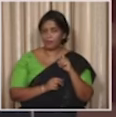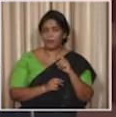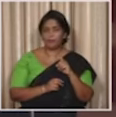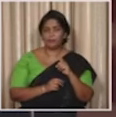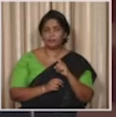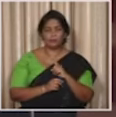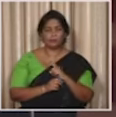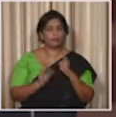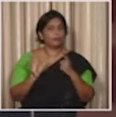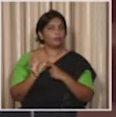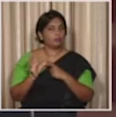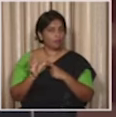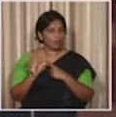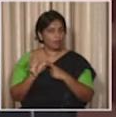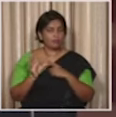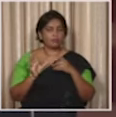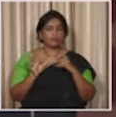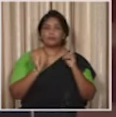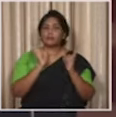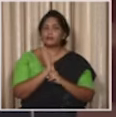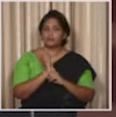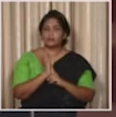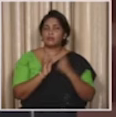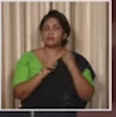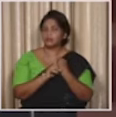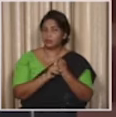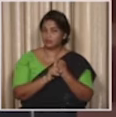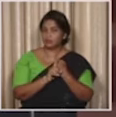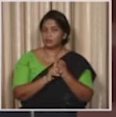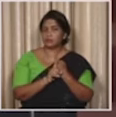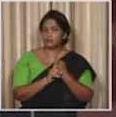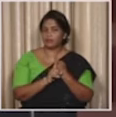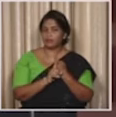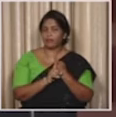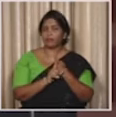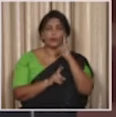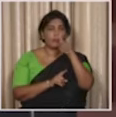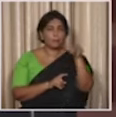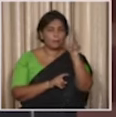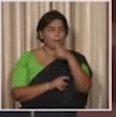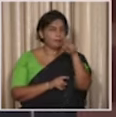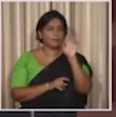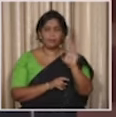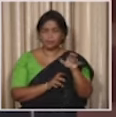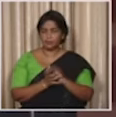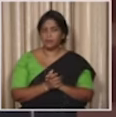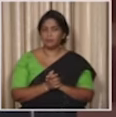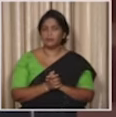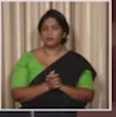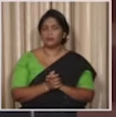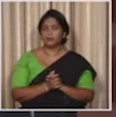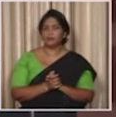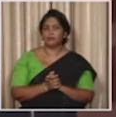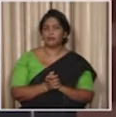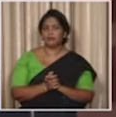kerana artikel itu, W D Lakshman itu, Kabral itu, ikut lu berdiri karya una,